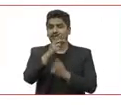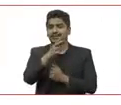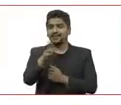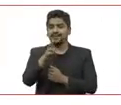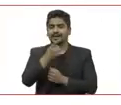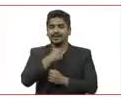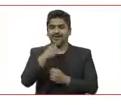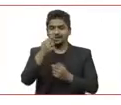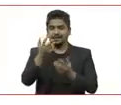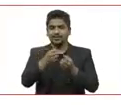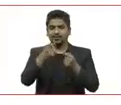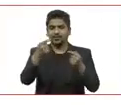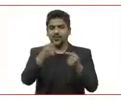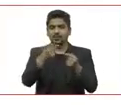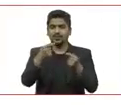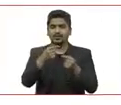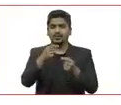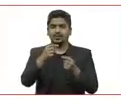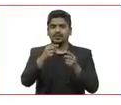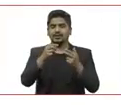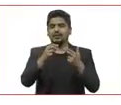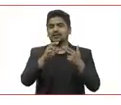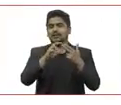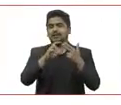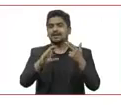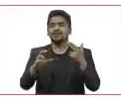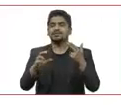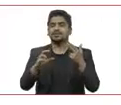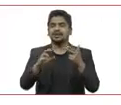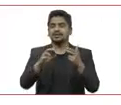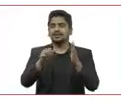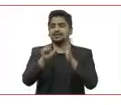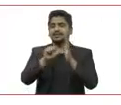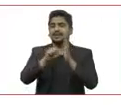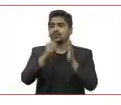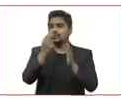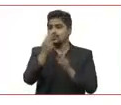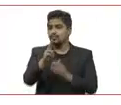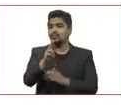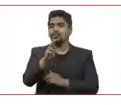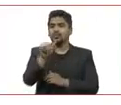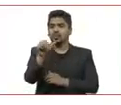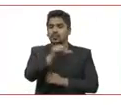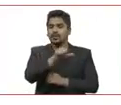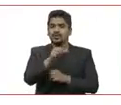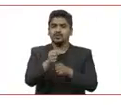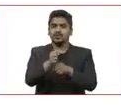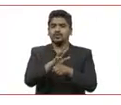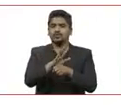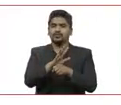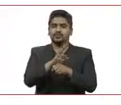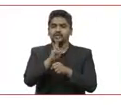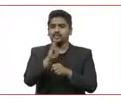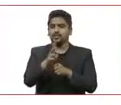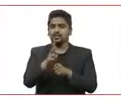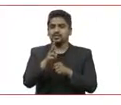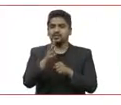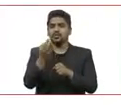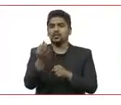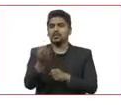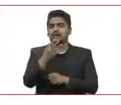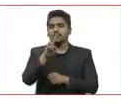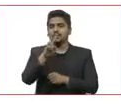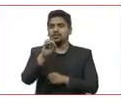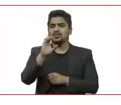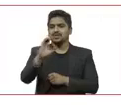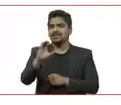हामीले लिएको स्याम्पल चाहिँ दार्चुला जिल्लाको बासिन्दाको थियो। उहाँको चाहिँ भेरिएन्ट अफ नन कन्सर्न आयो, यो चाहिँ BOC